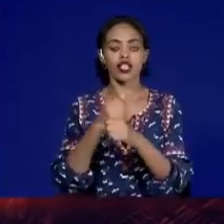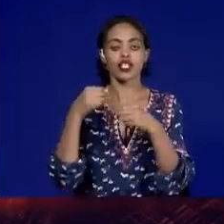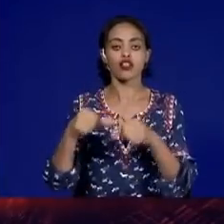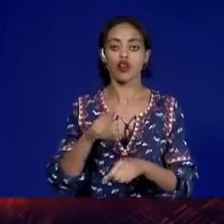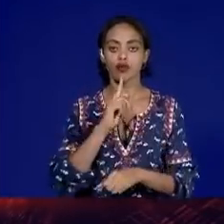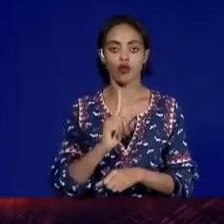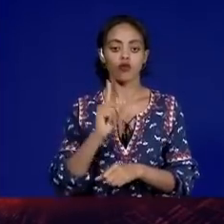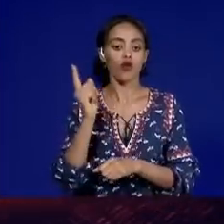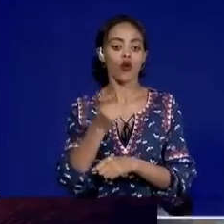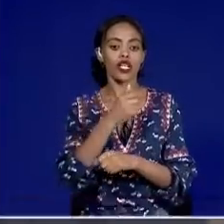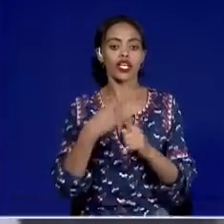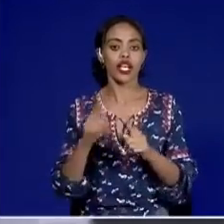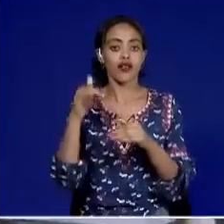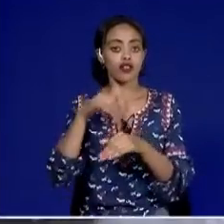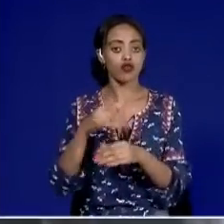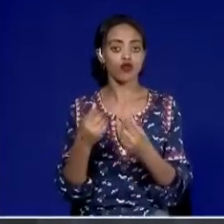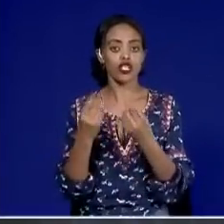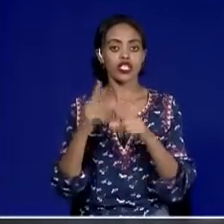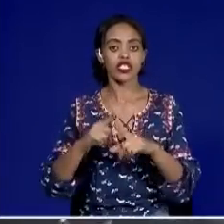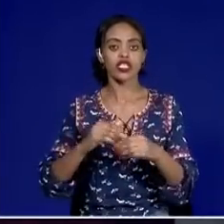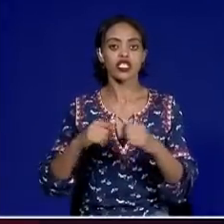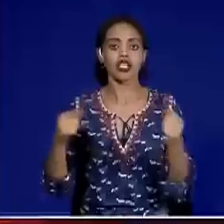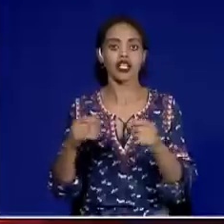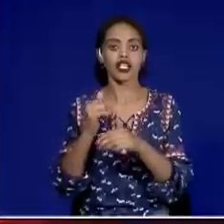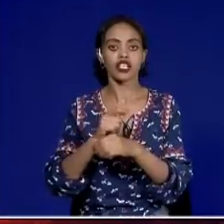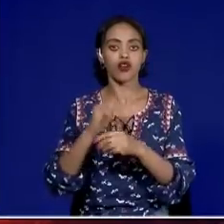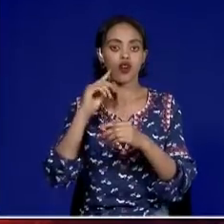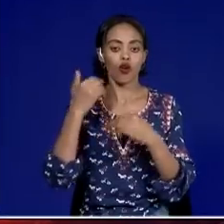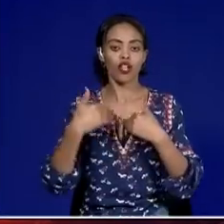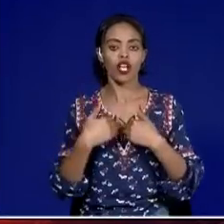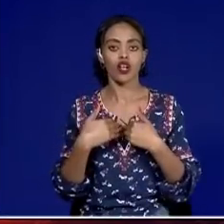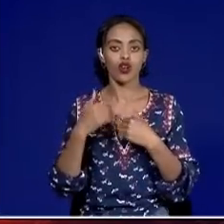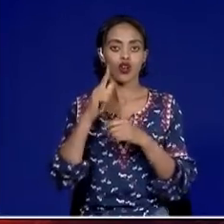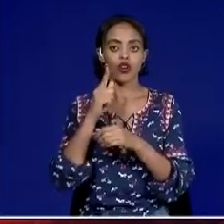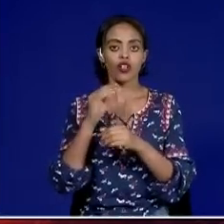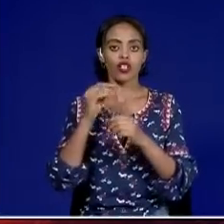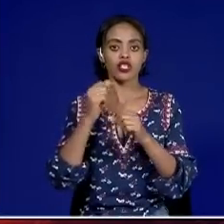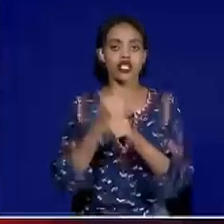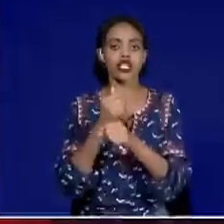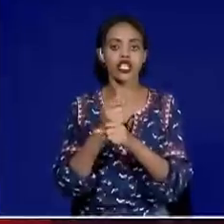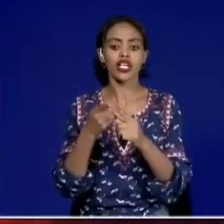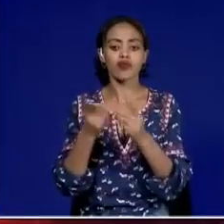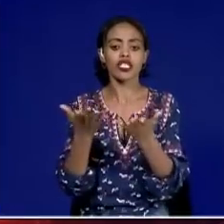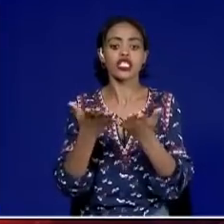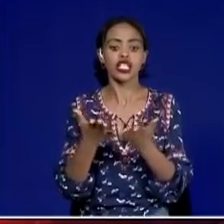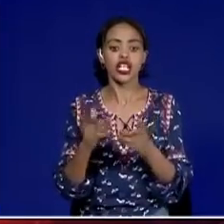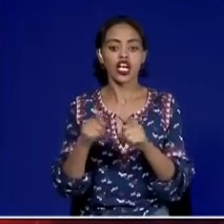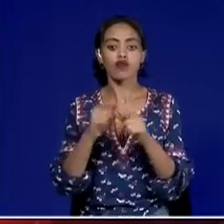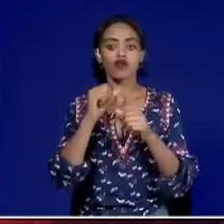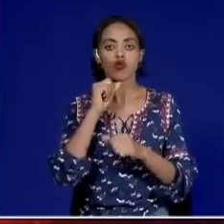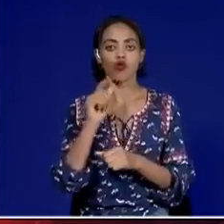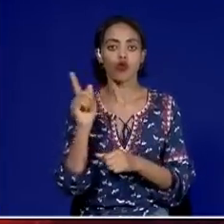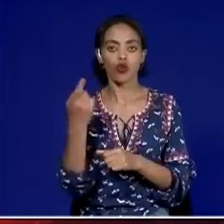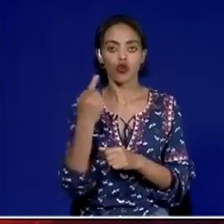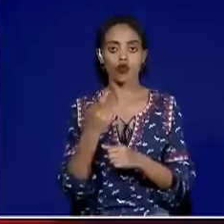ጸኒሖም እዮም። እንተኾነ ግና ኣብዚ ሕዚ እዋን ዝርግሐ እቲ ሕማም ይውስኽ እኳ እንተሃለወ ሕብረተሰብ ዝገብሮ ጥንቃቐ ግን ክንድቲ ዝድለ ከም ዘይኮነ እዩ ርእቶም